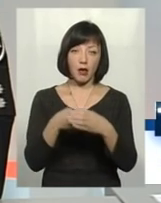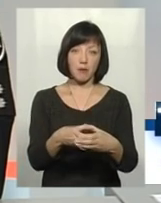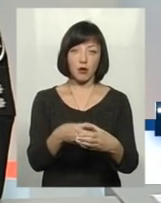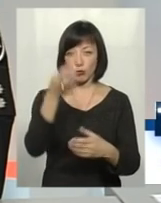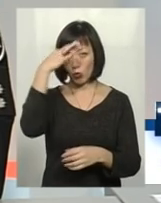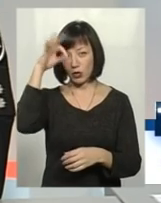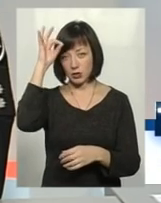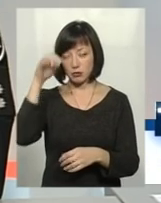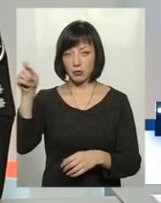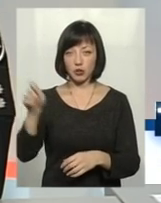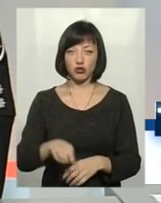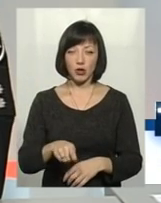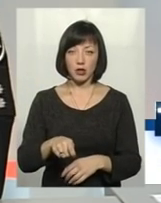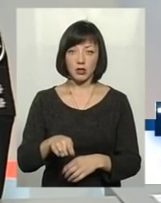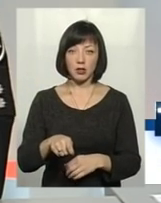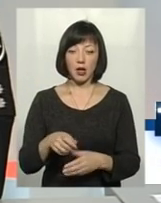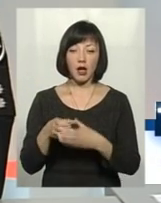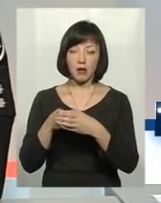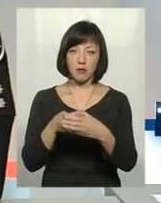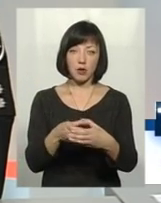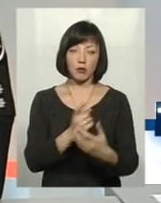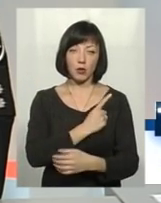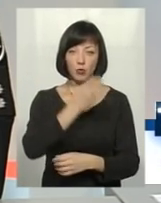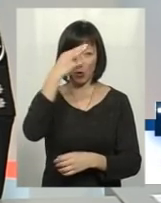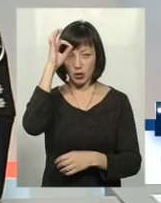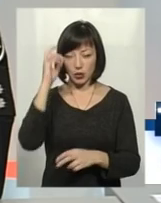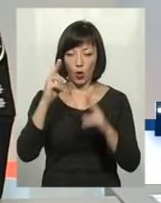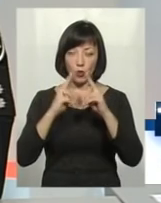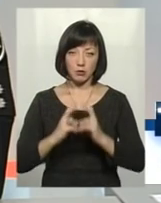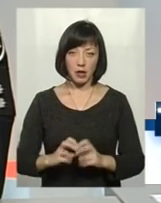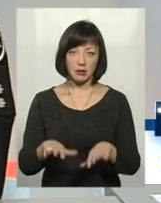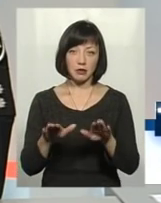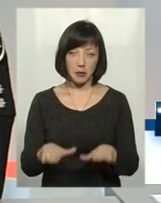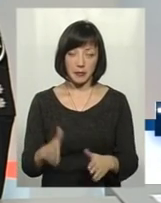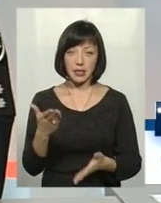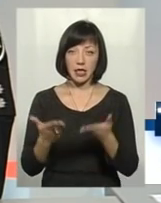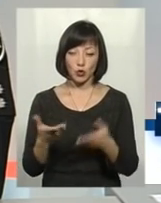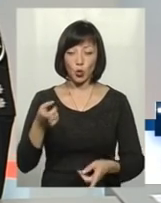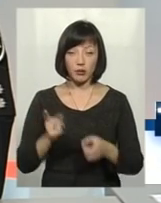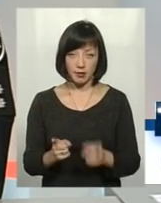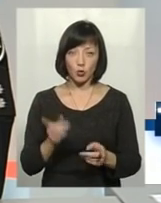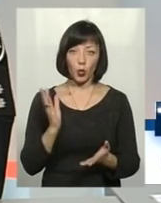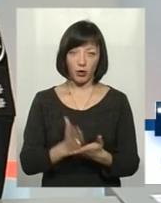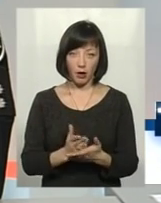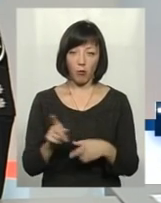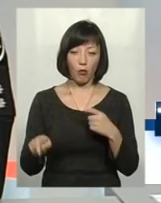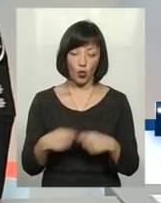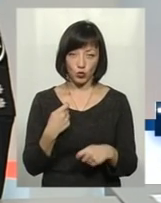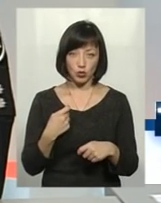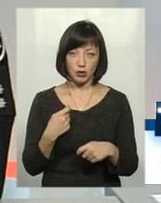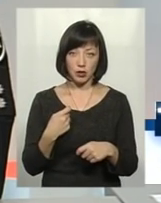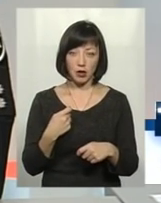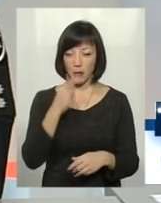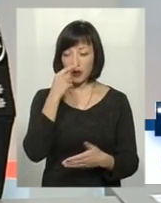квадраті. Приїжджає екіпаж патрульної поліції, розбирається на місці. Якщо дійсно є порушення,